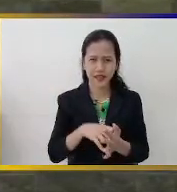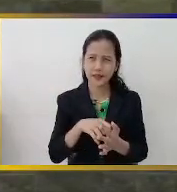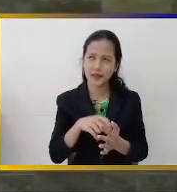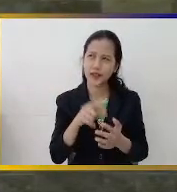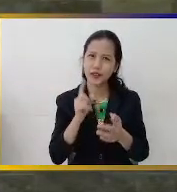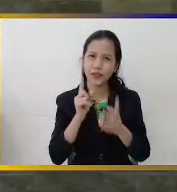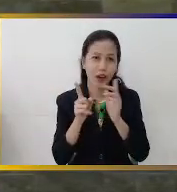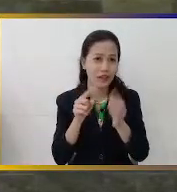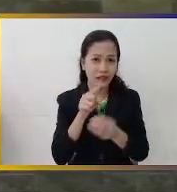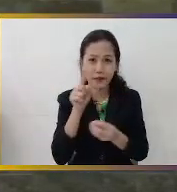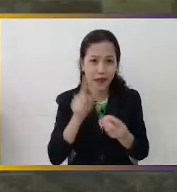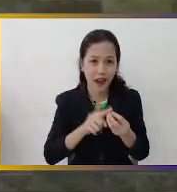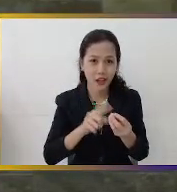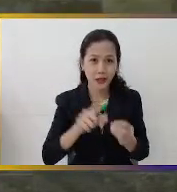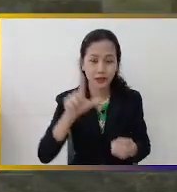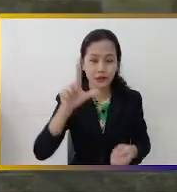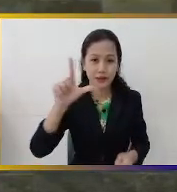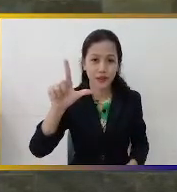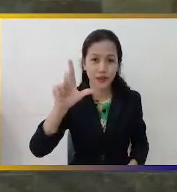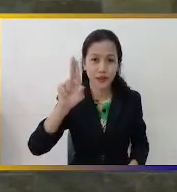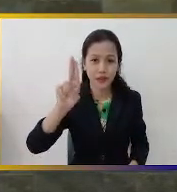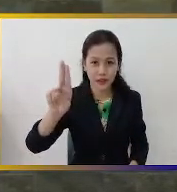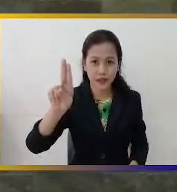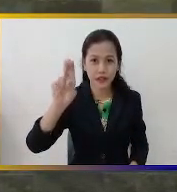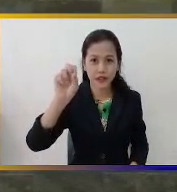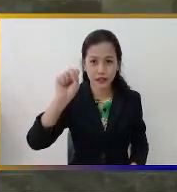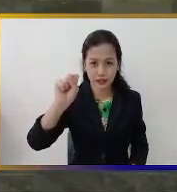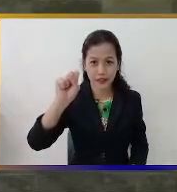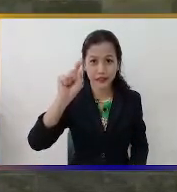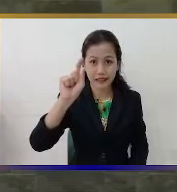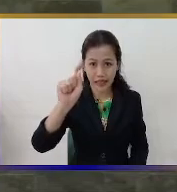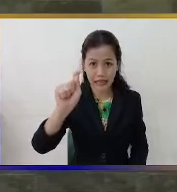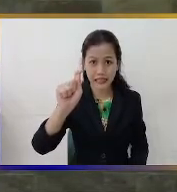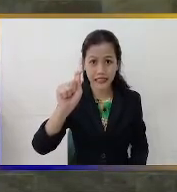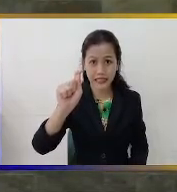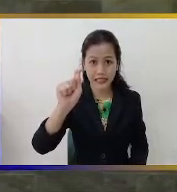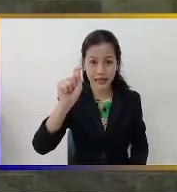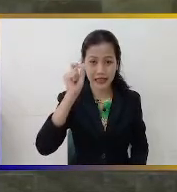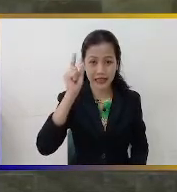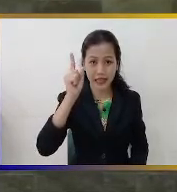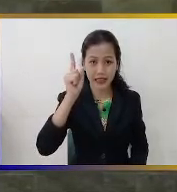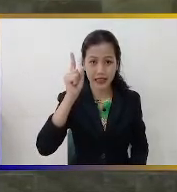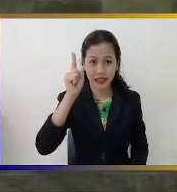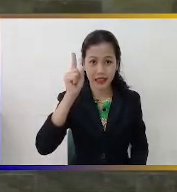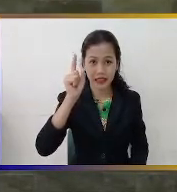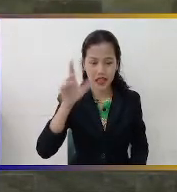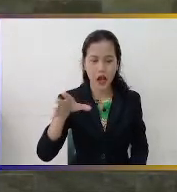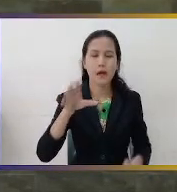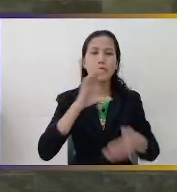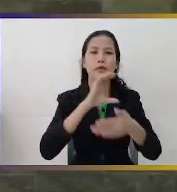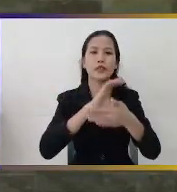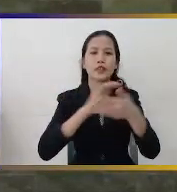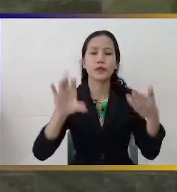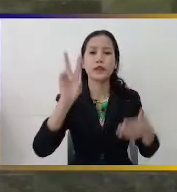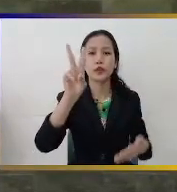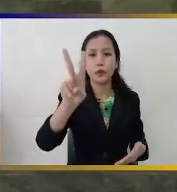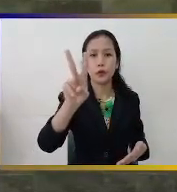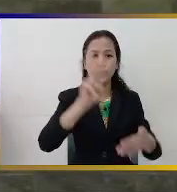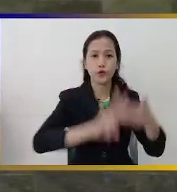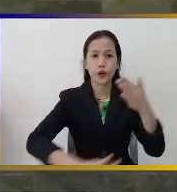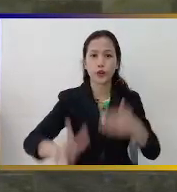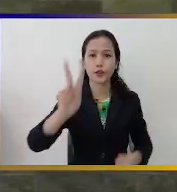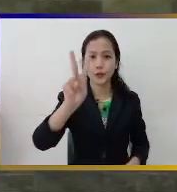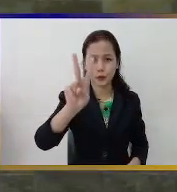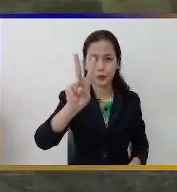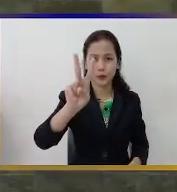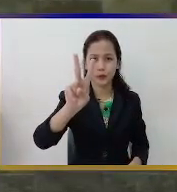Now, the sin of covetousness. Now, sabi po dyan ng Bible in Micah chapter number 2, verse number 2. And